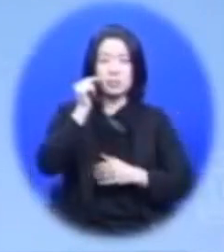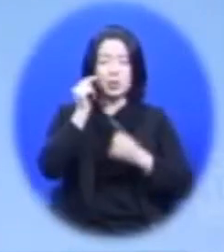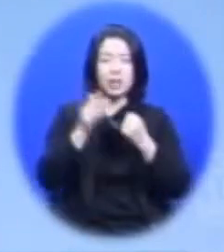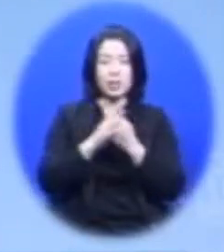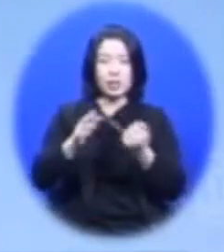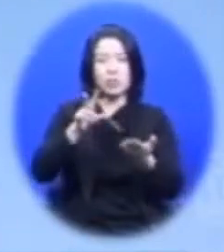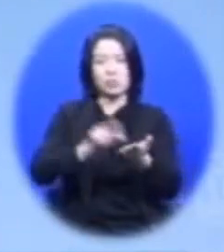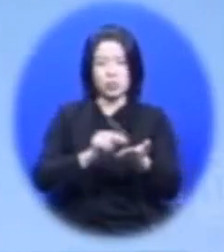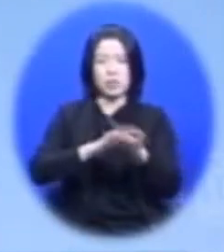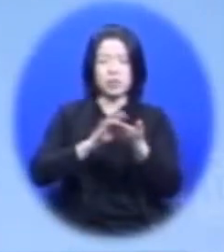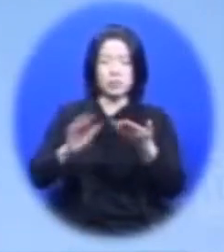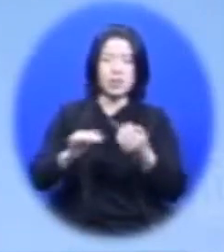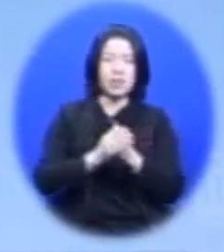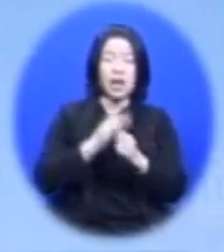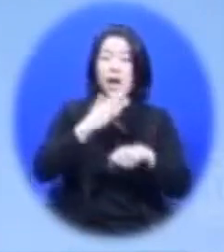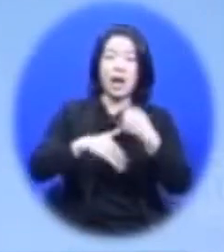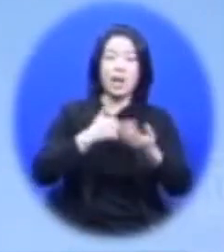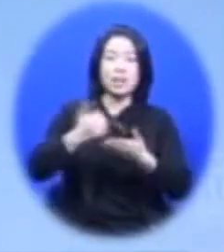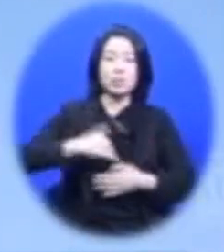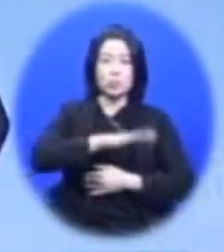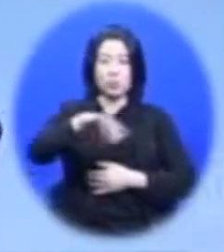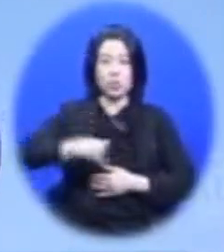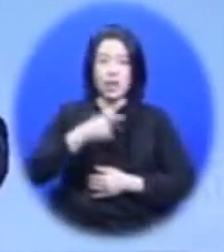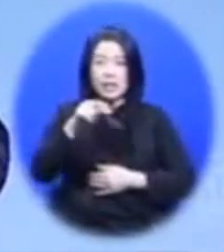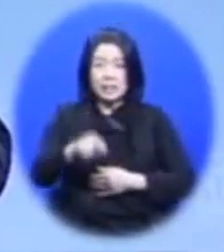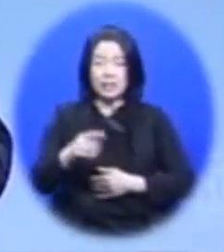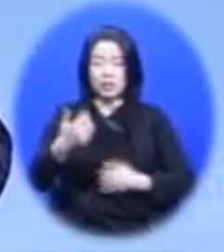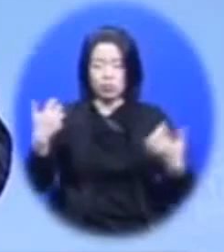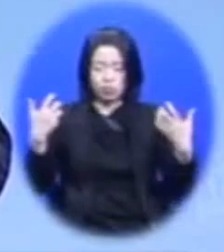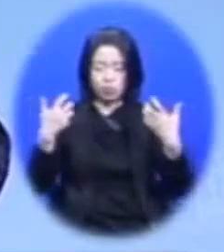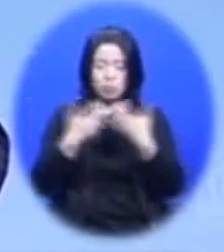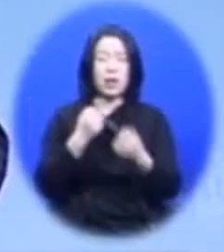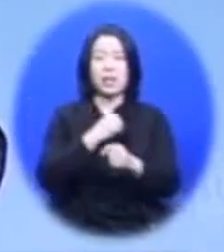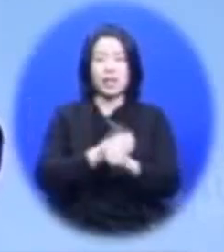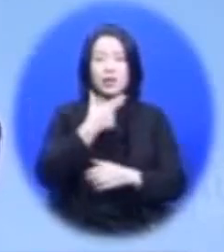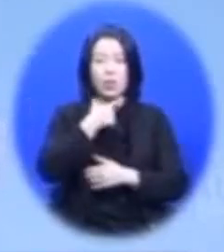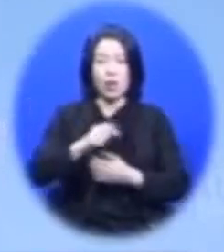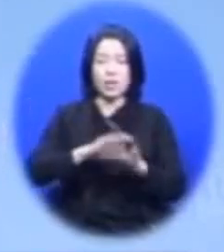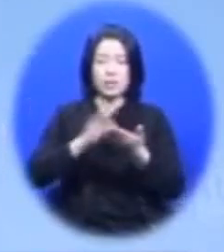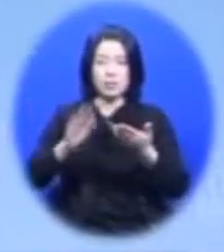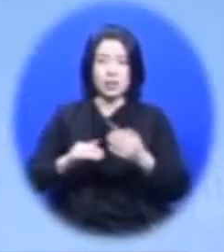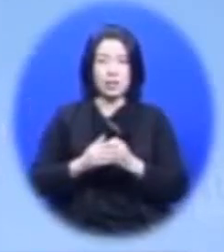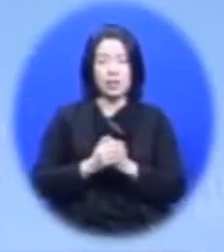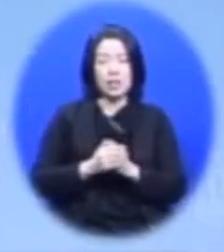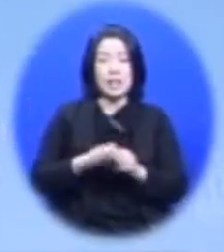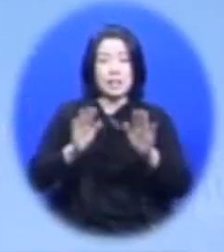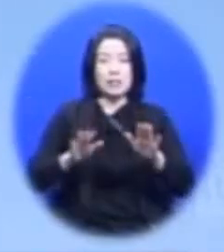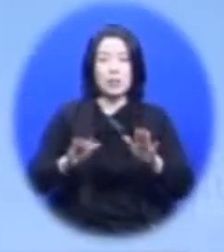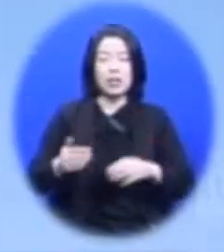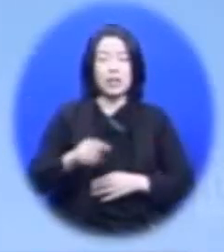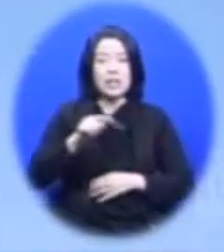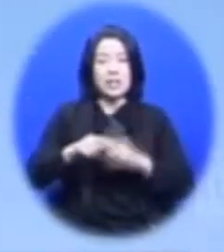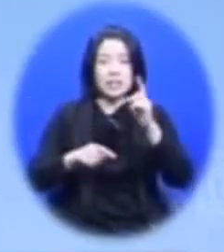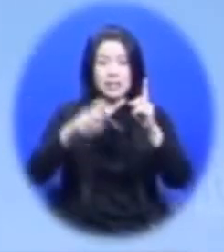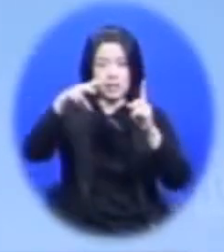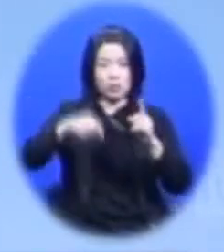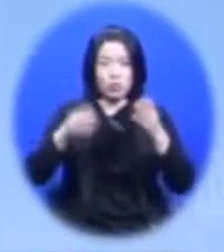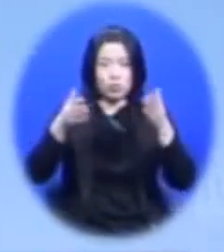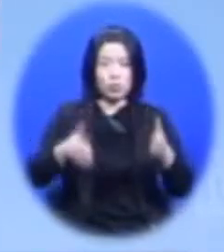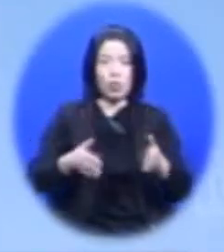거죠. 하나님은 우리에게 그것이 충만하기를 원하세요. 이번에 여러분 이 한 주간